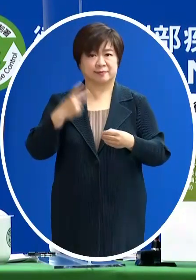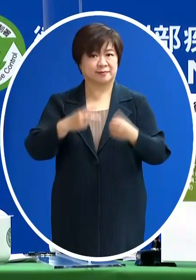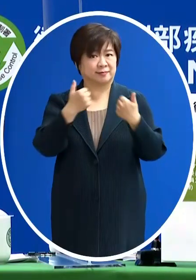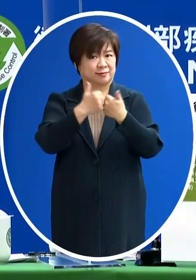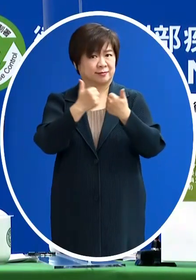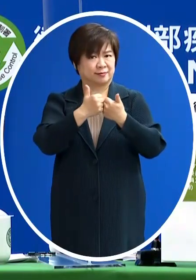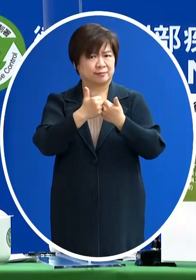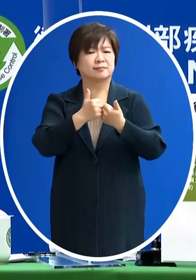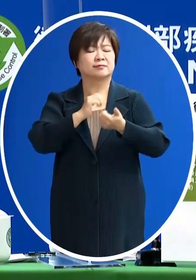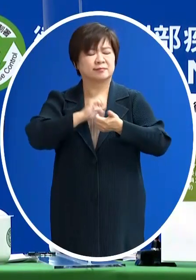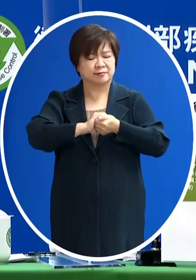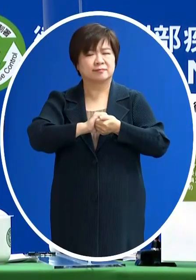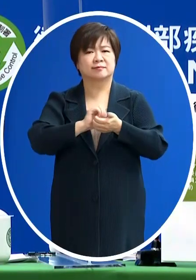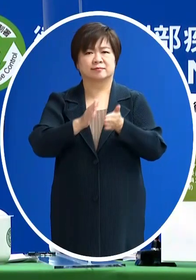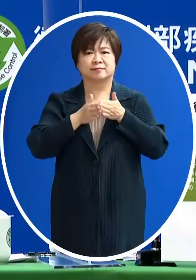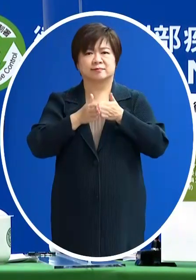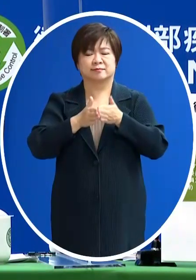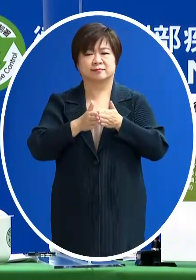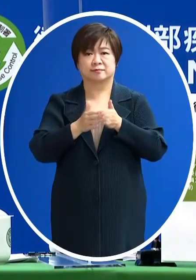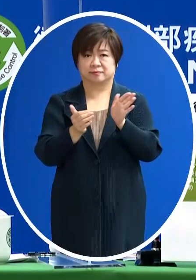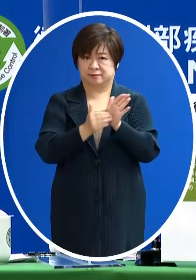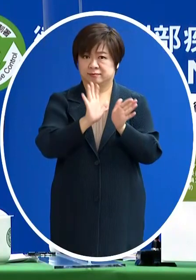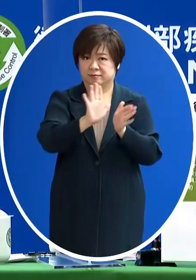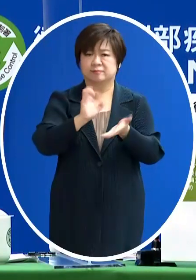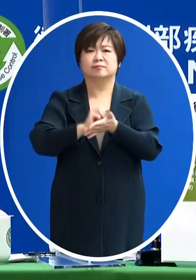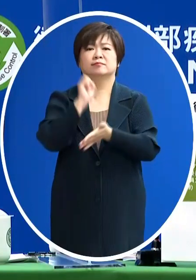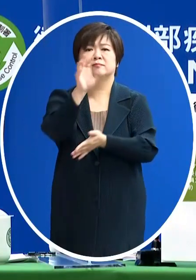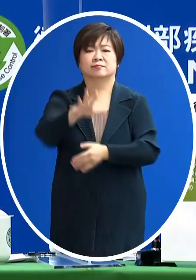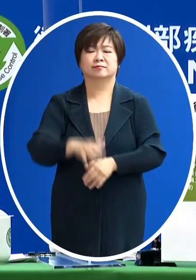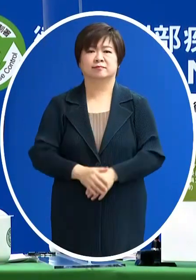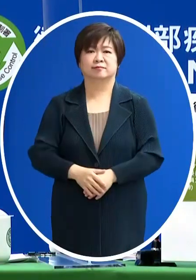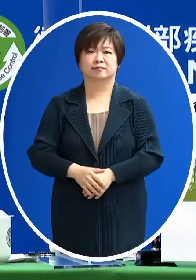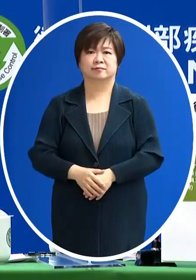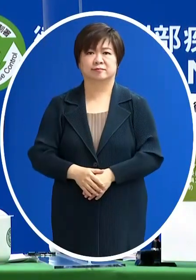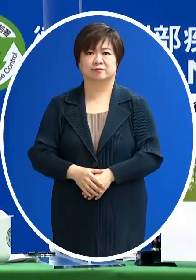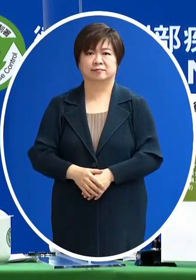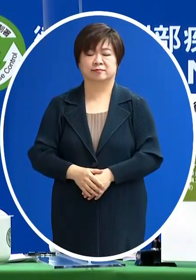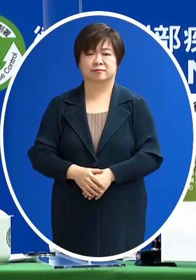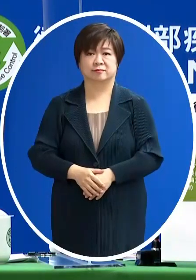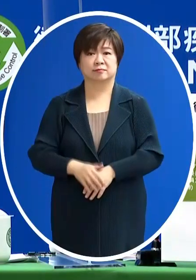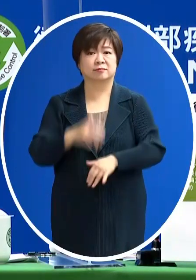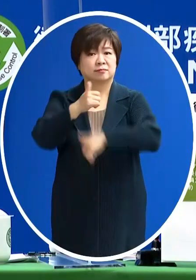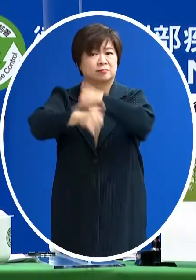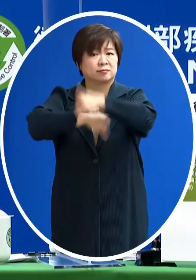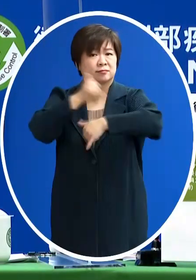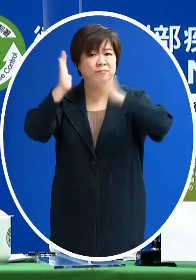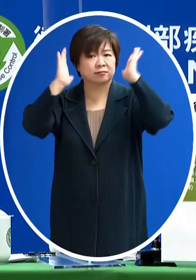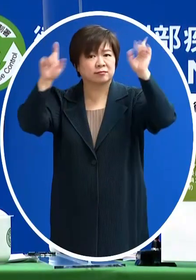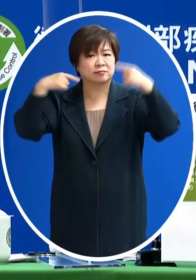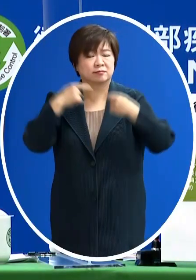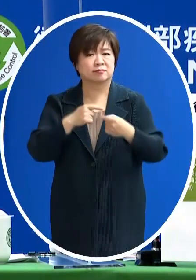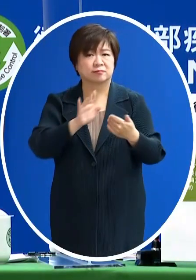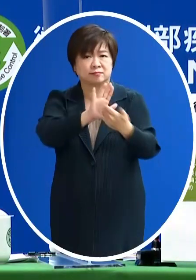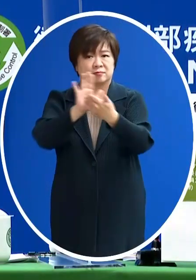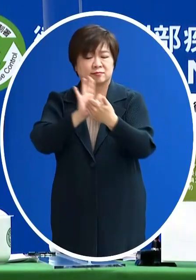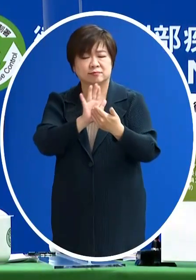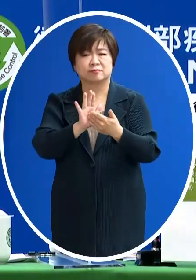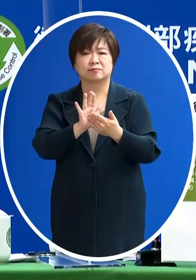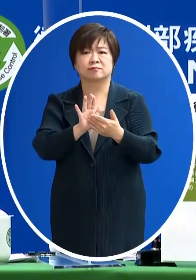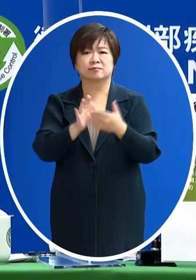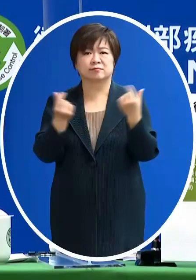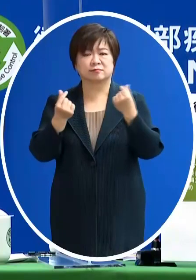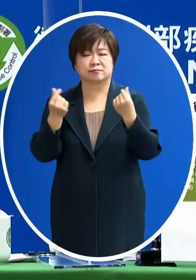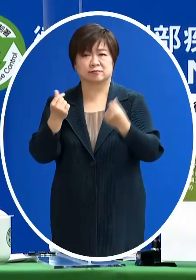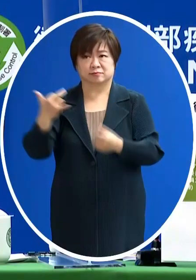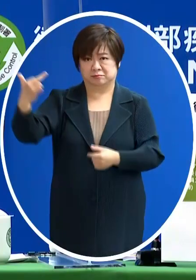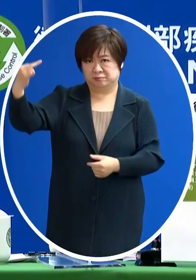那定调之后我会跟大家来做报告。那总是我们的正常生活里面的积极防疫大概包含几个，一个在